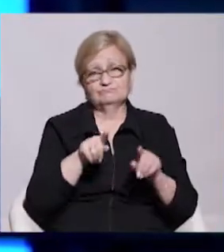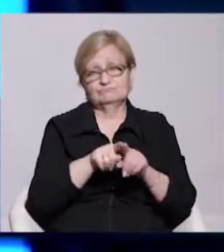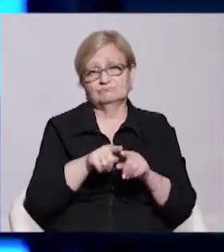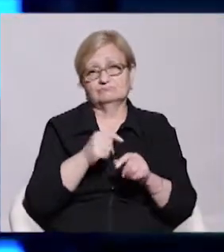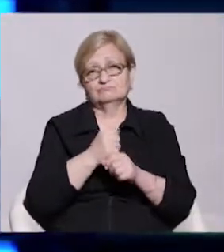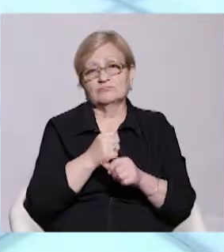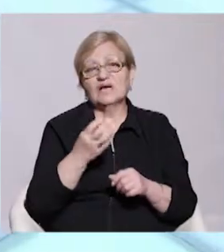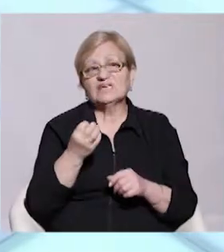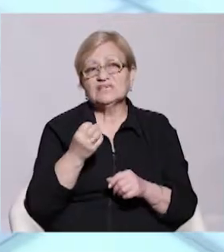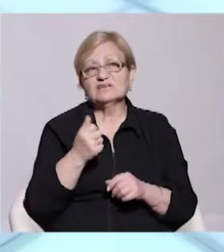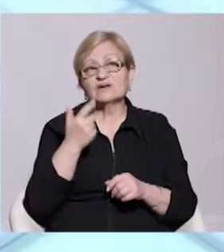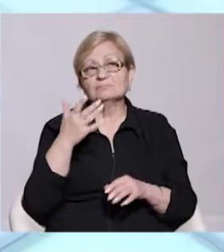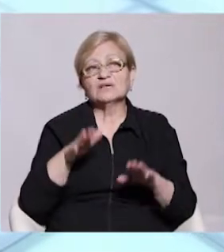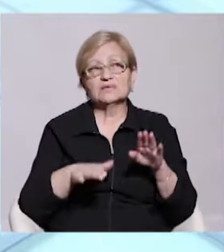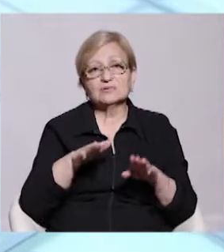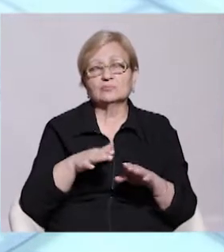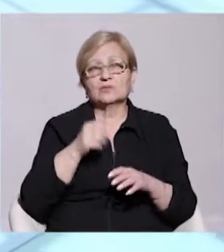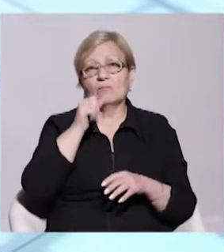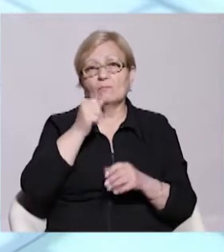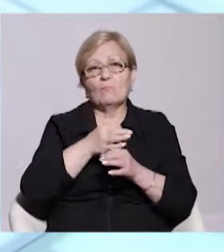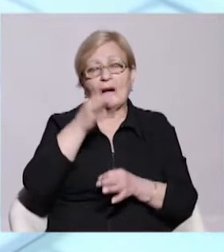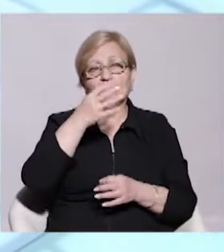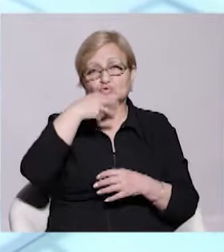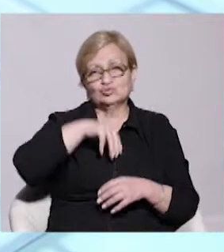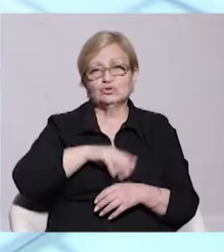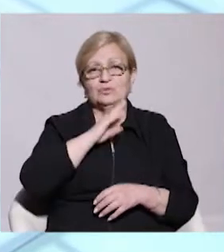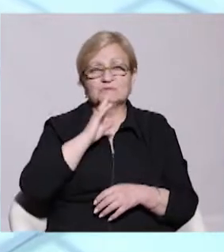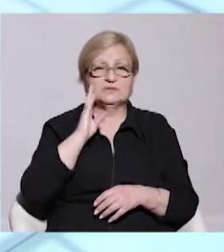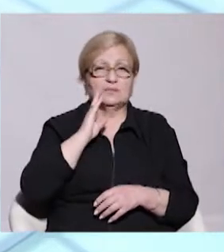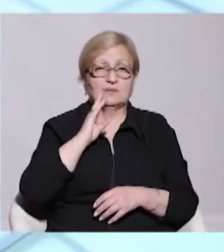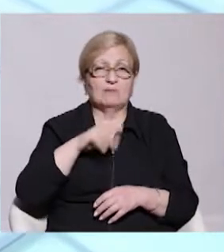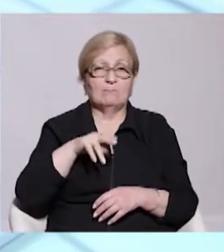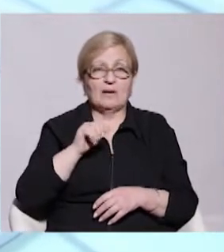იყოს: კიდევ რამდენ კილოგრამ ბამბუკს შეჭამს დედა პანდა?